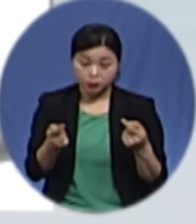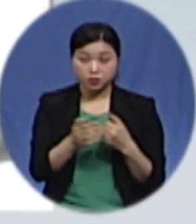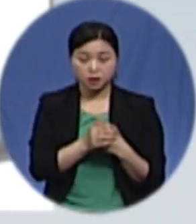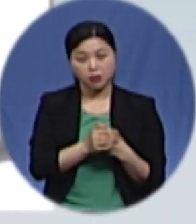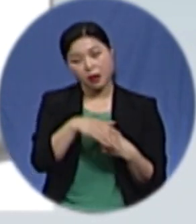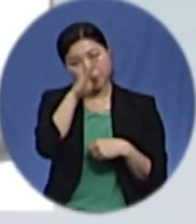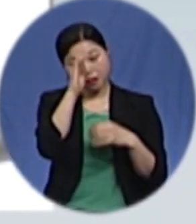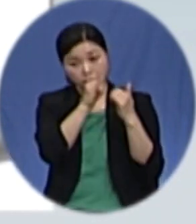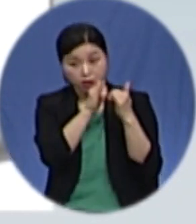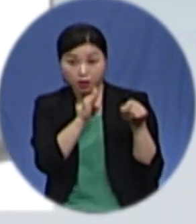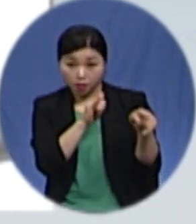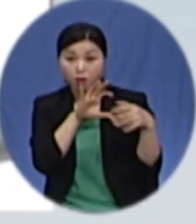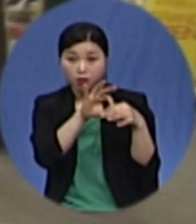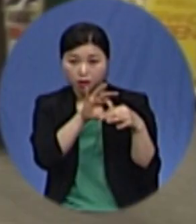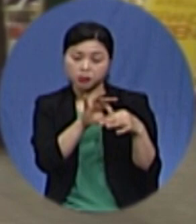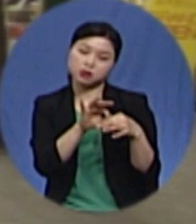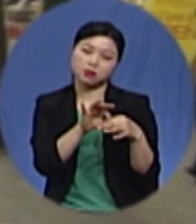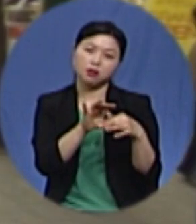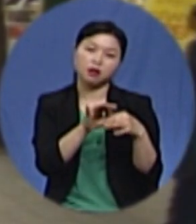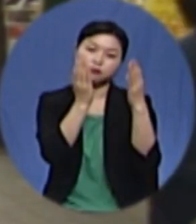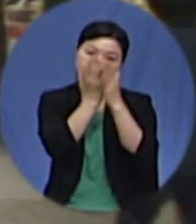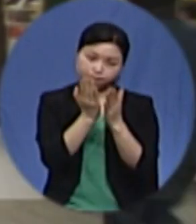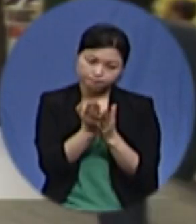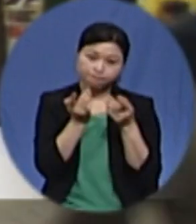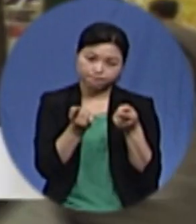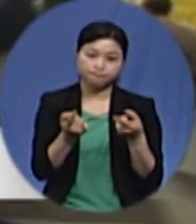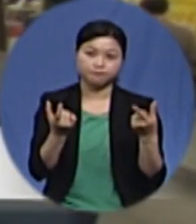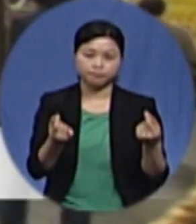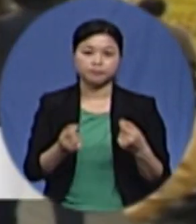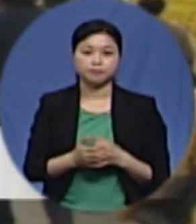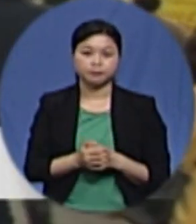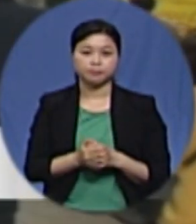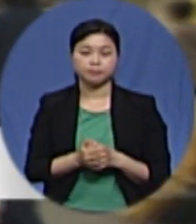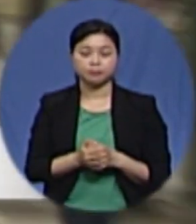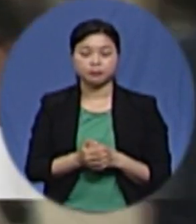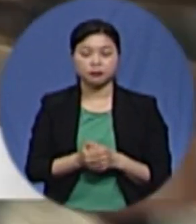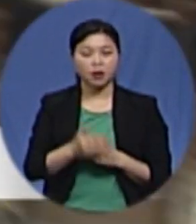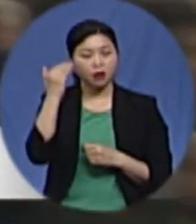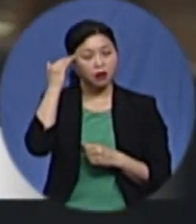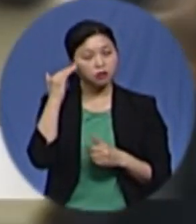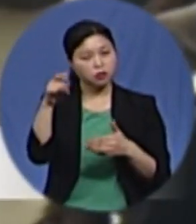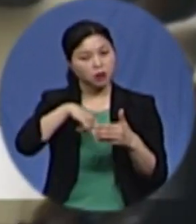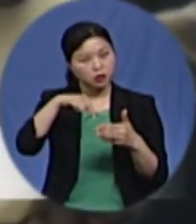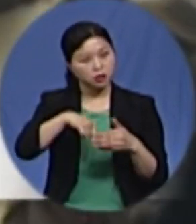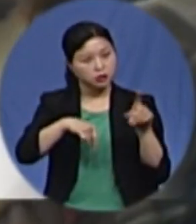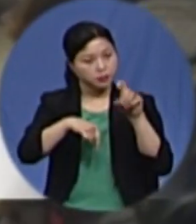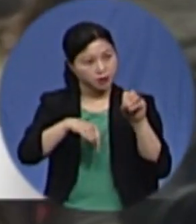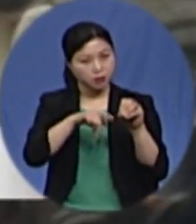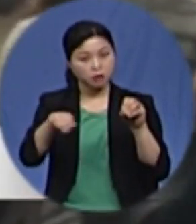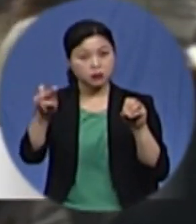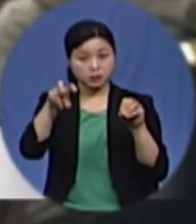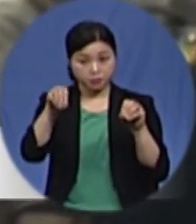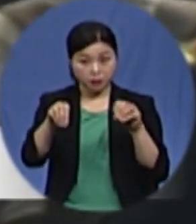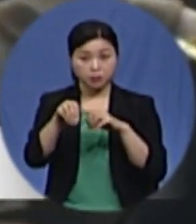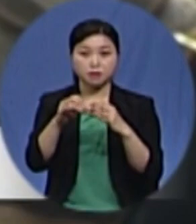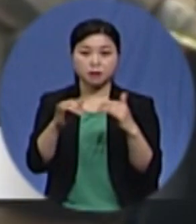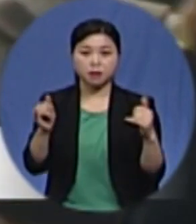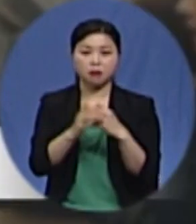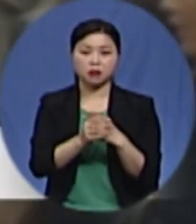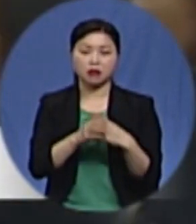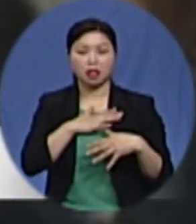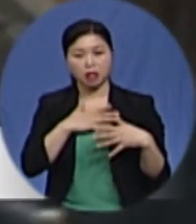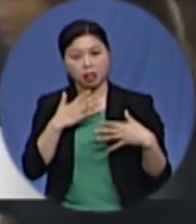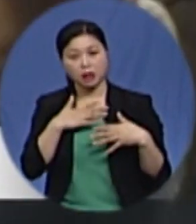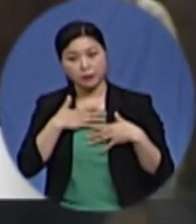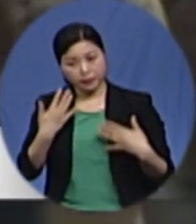따라 종합적으로 이뤄집니다. 국내에선 대략 10만에서 20만 명이 만성피로증후군을 겪는